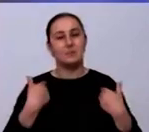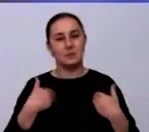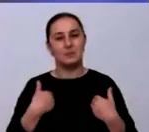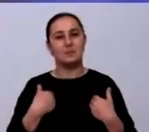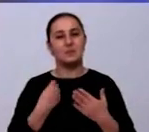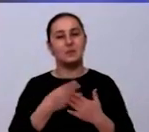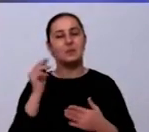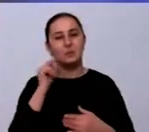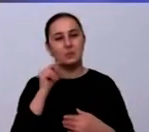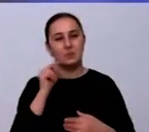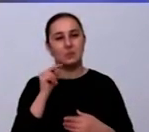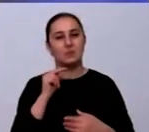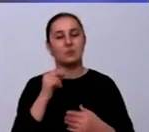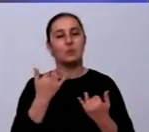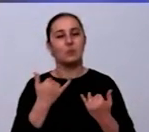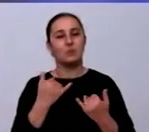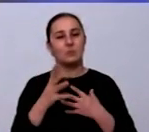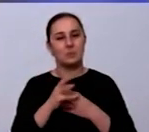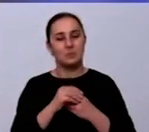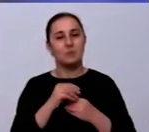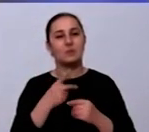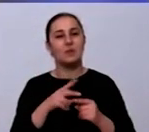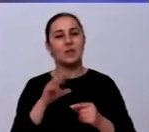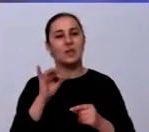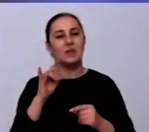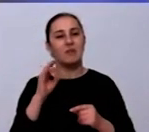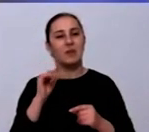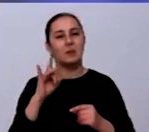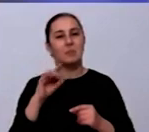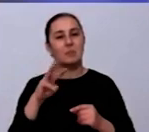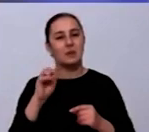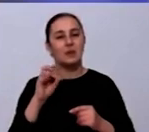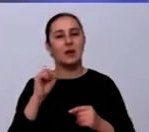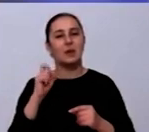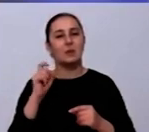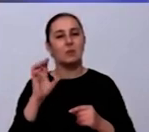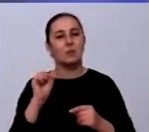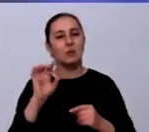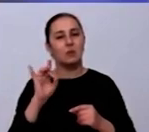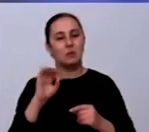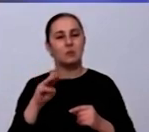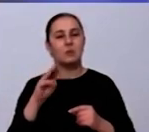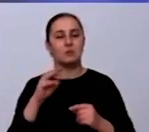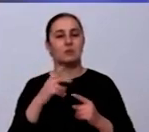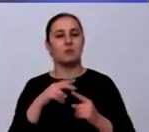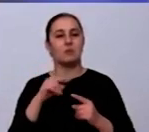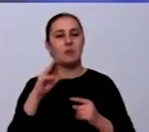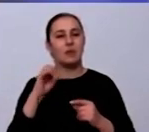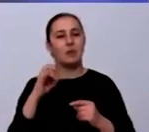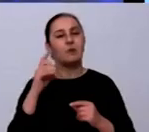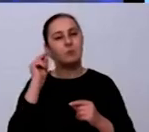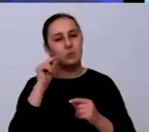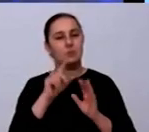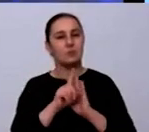Assalomu alaykum aziz o'quvchilar. Bugun biz sizlar bilan informatika va axborot texnologiyalar darsini boshlaymiz. Demak,